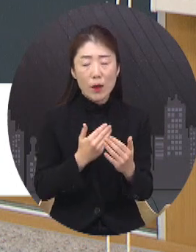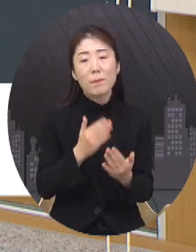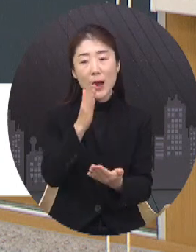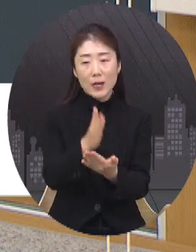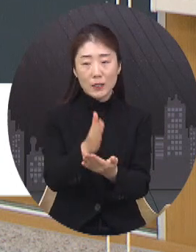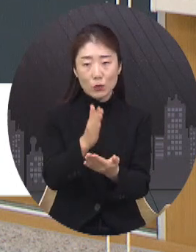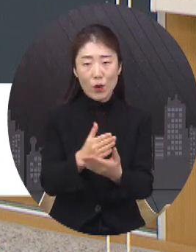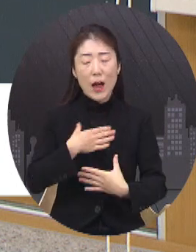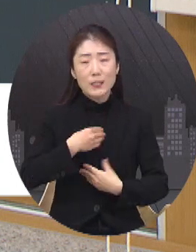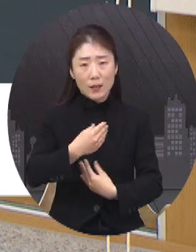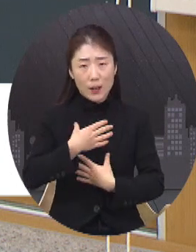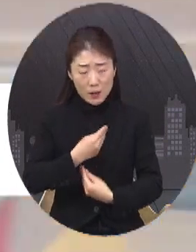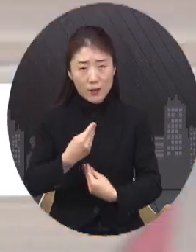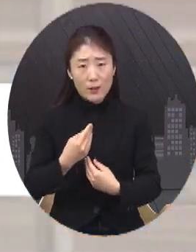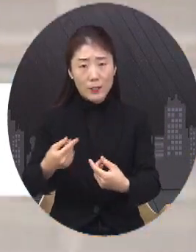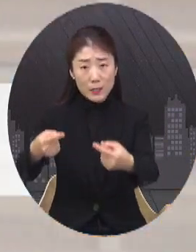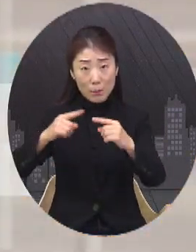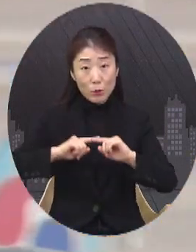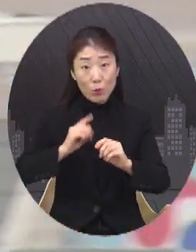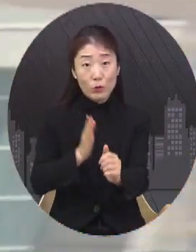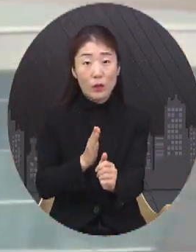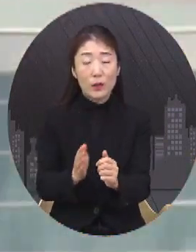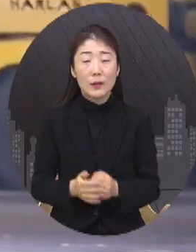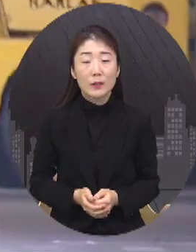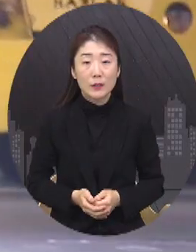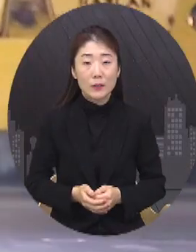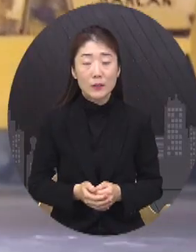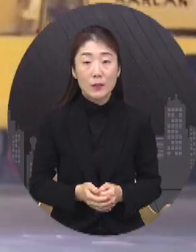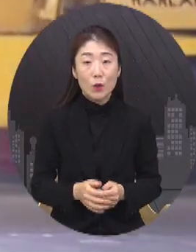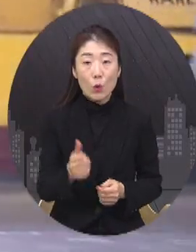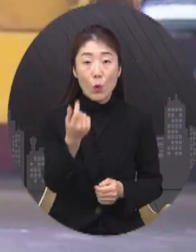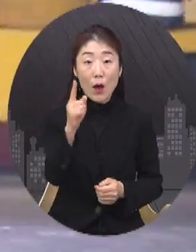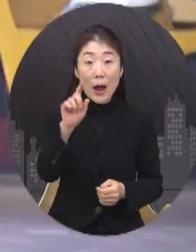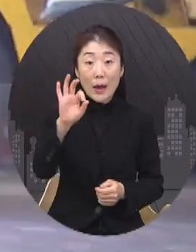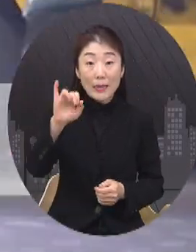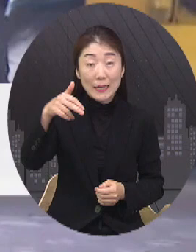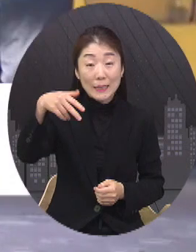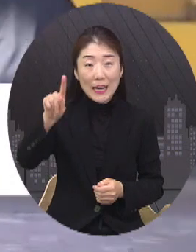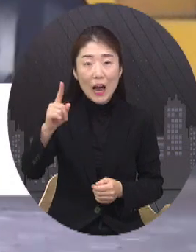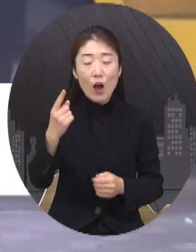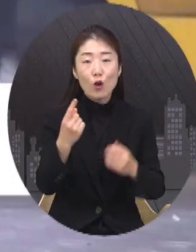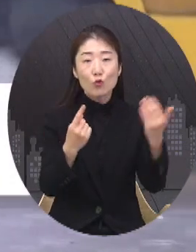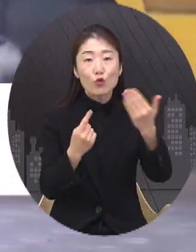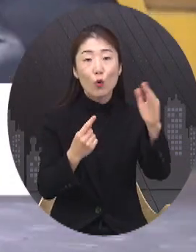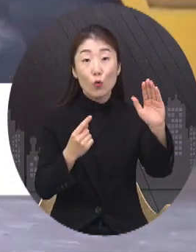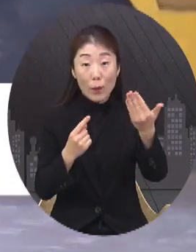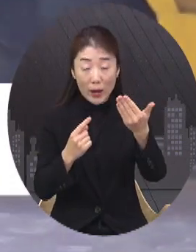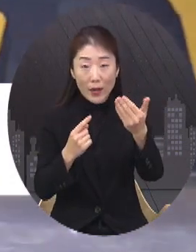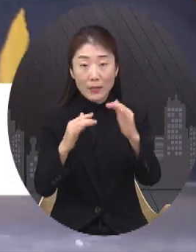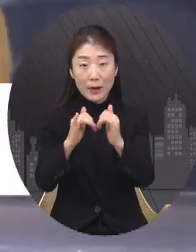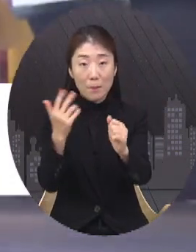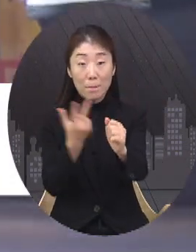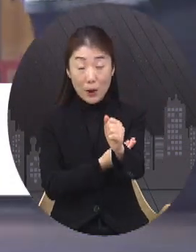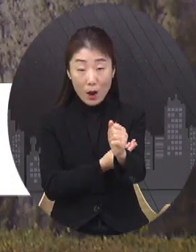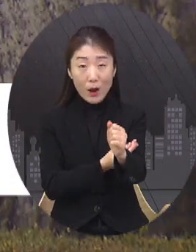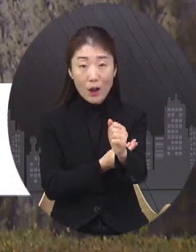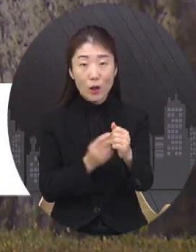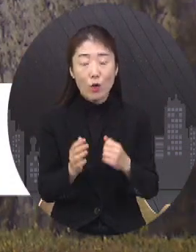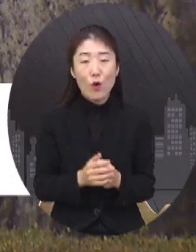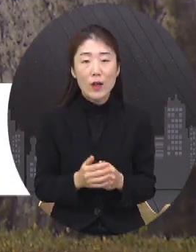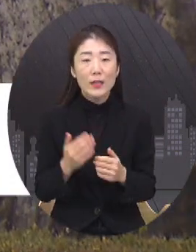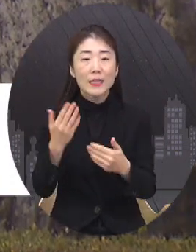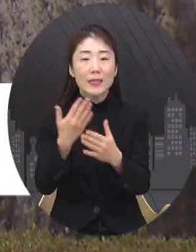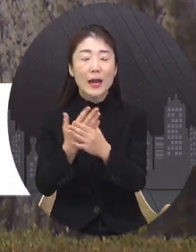이니까 작정하신 패 좋을까 생각해 줄곧 화이자 백신 9002 900여 명분도 영남권 거점 예방접종 센터인